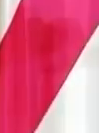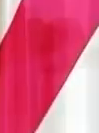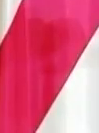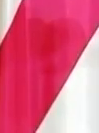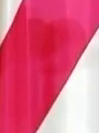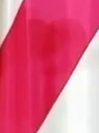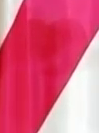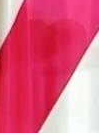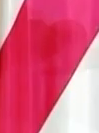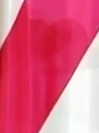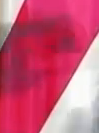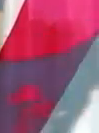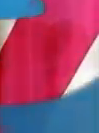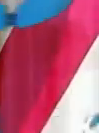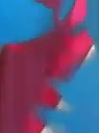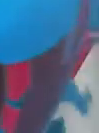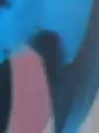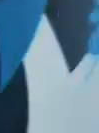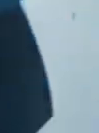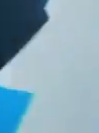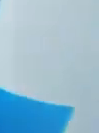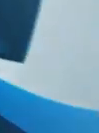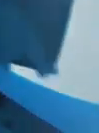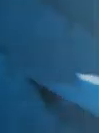ახალი პირველი მოადგილე.